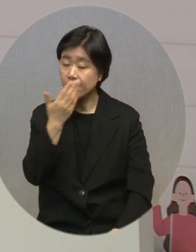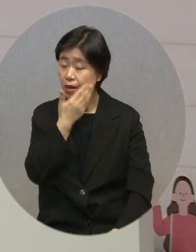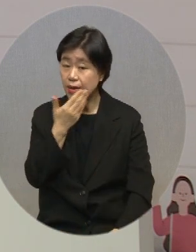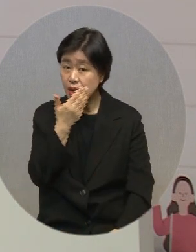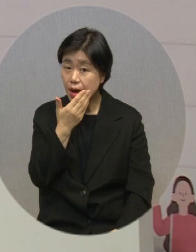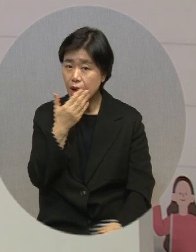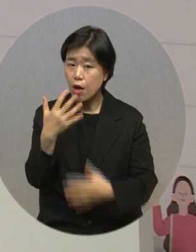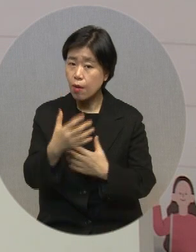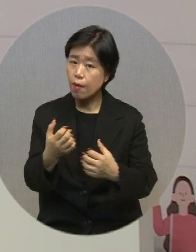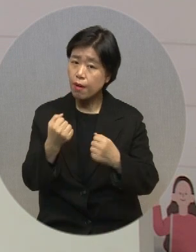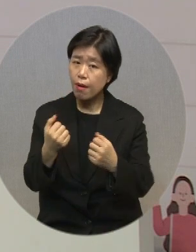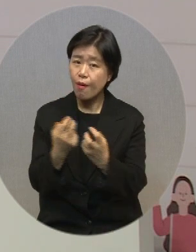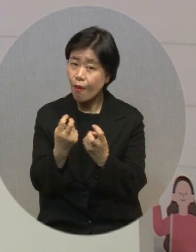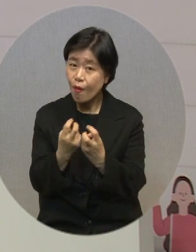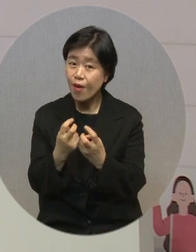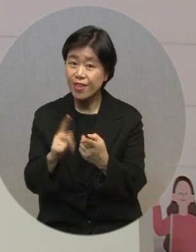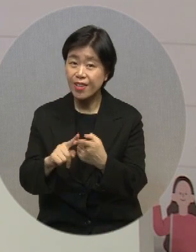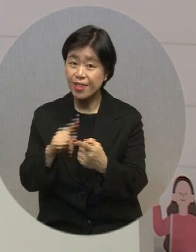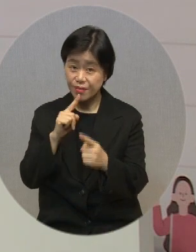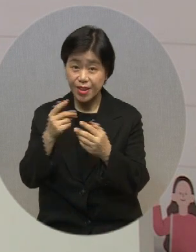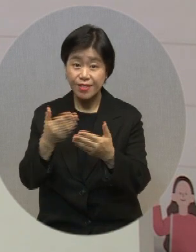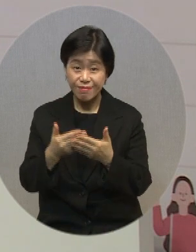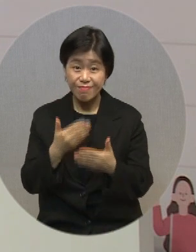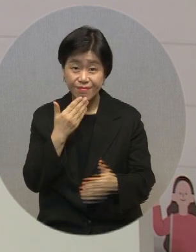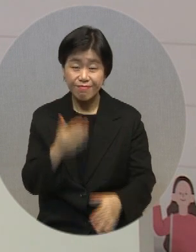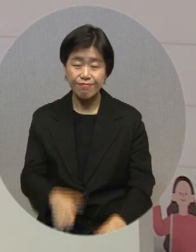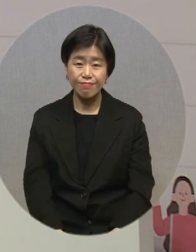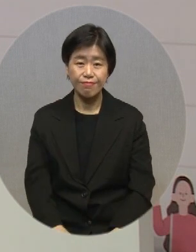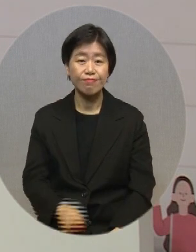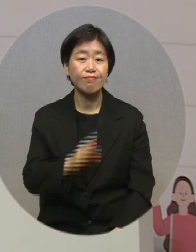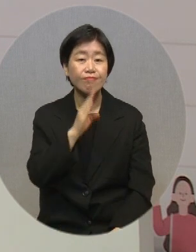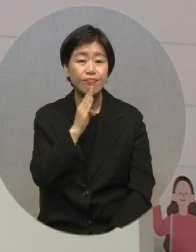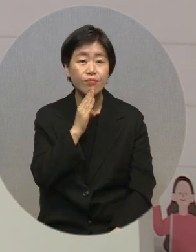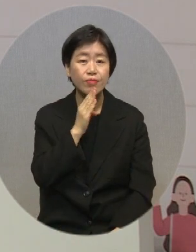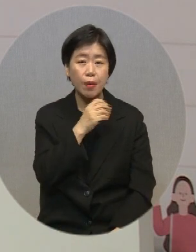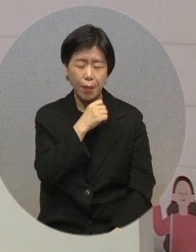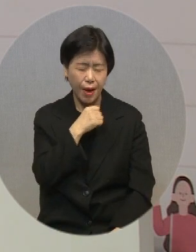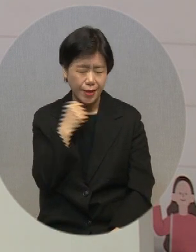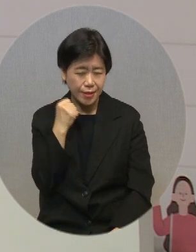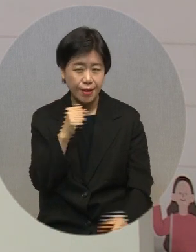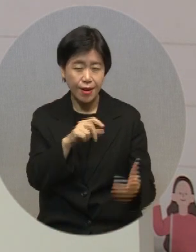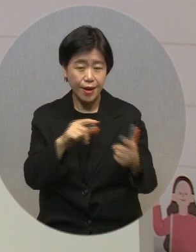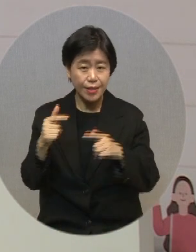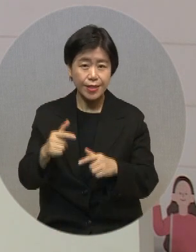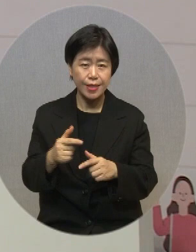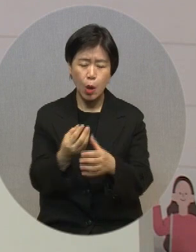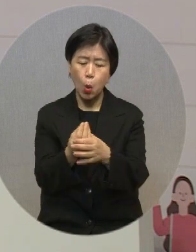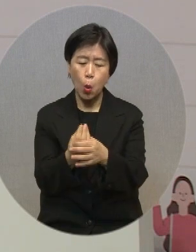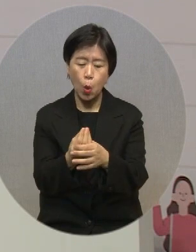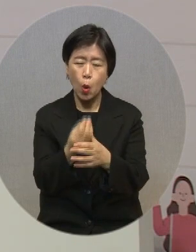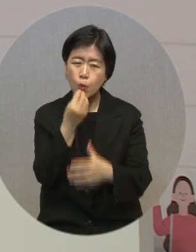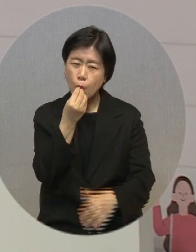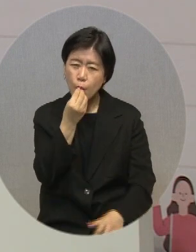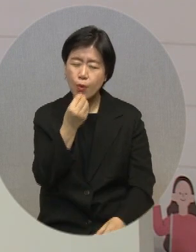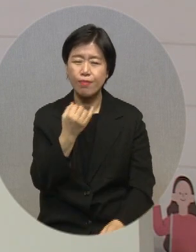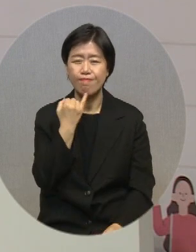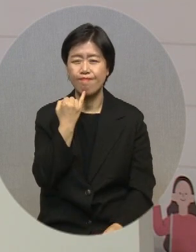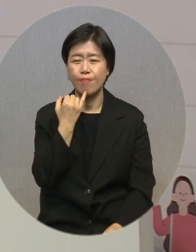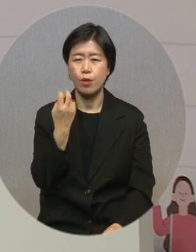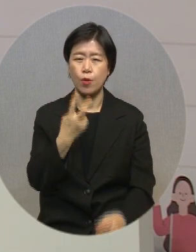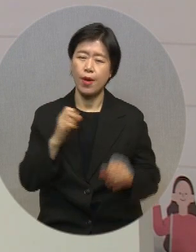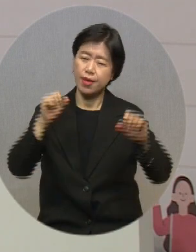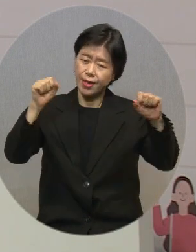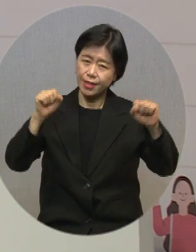어떻게 지켜야 될까요? 예. 맛있는 거 소식하면서 열심히 운동하고 네. 즐겁게 사는